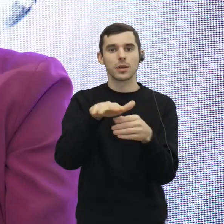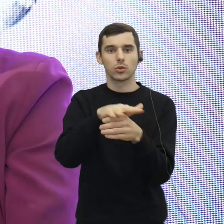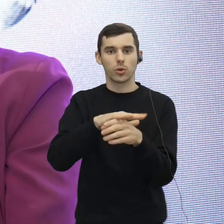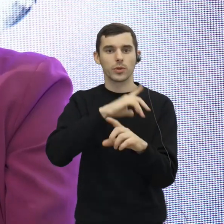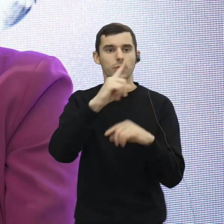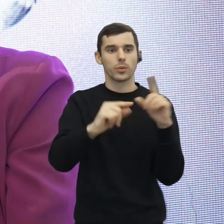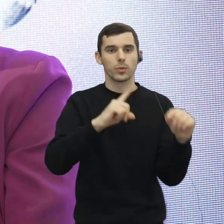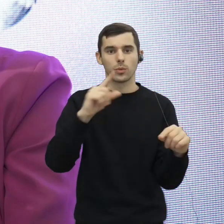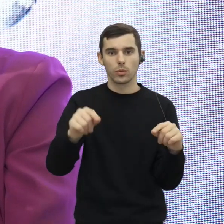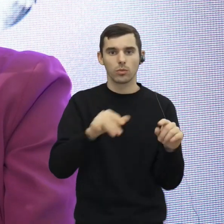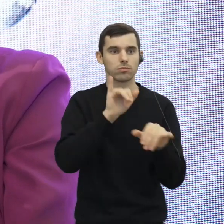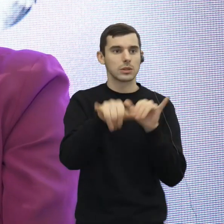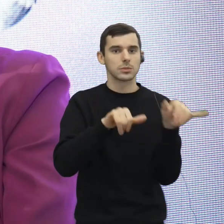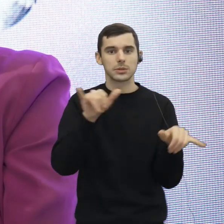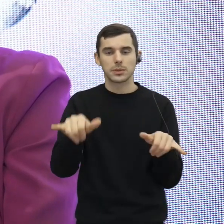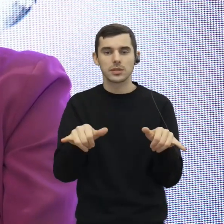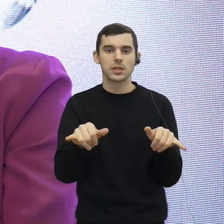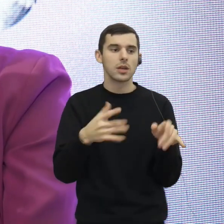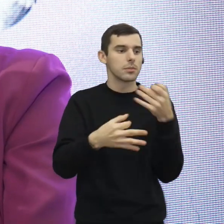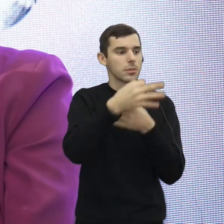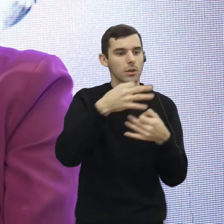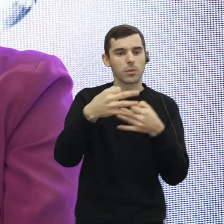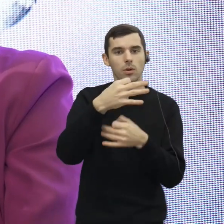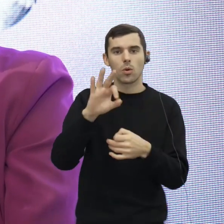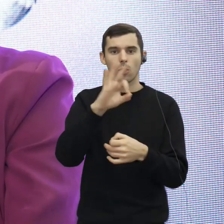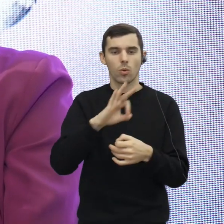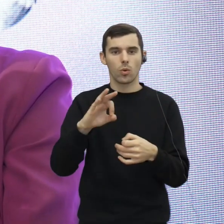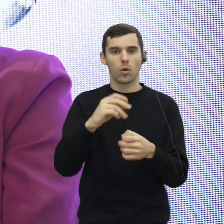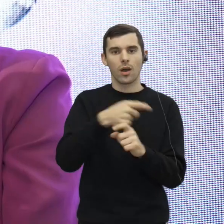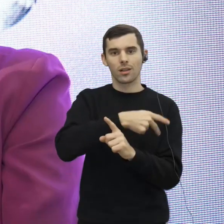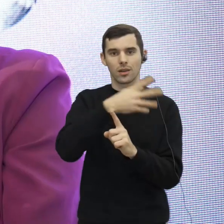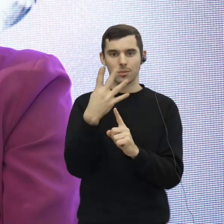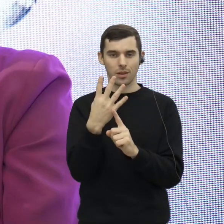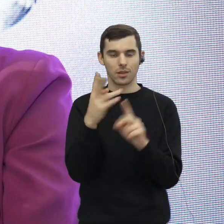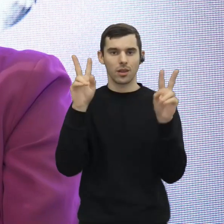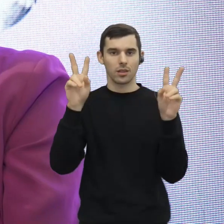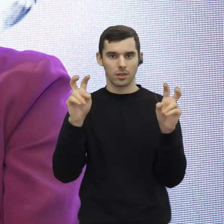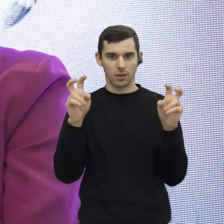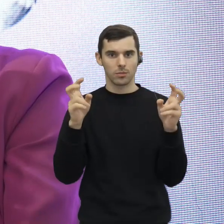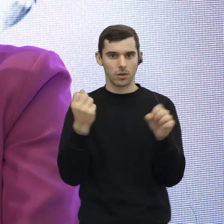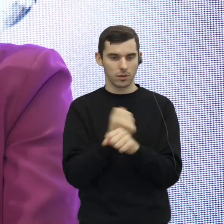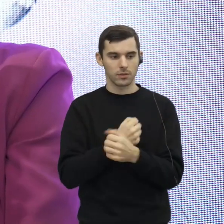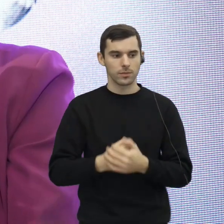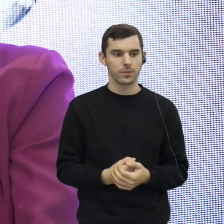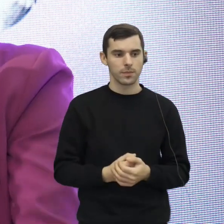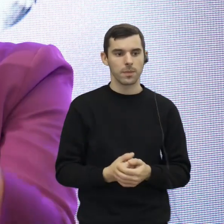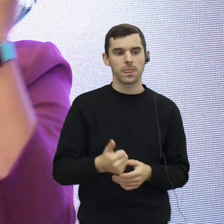pasišnekėti LGBT tema apskritai, nes mes grįžtam kai kada per mokymus į tokias